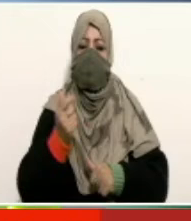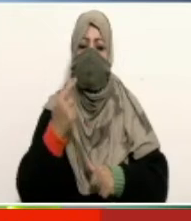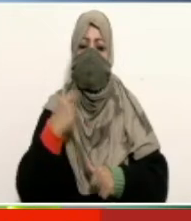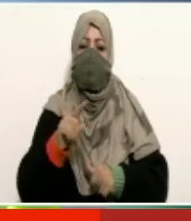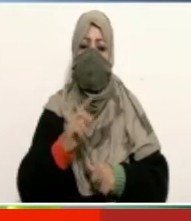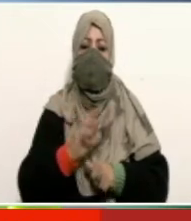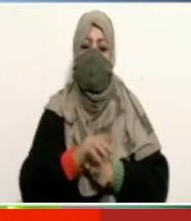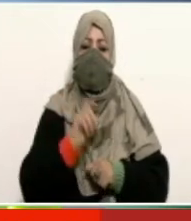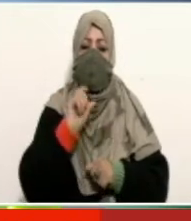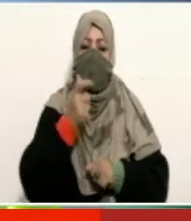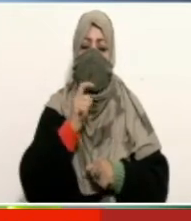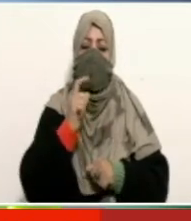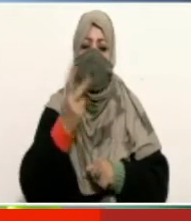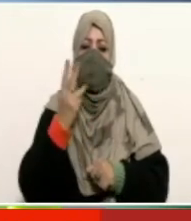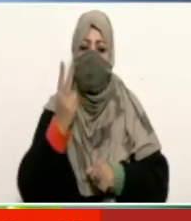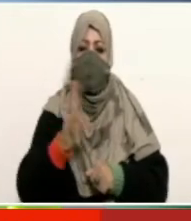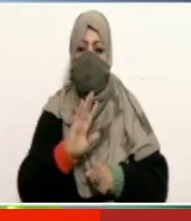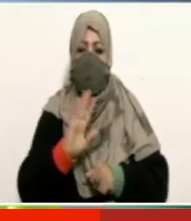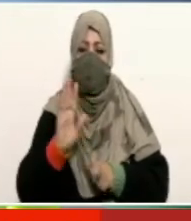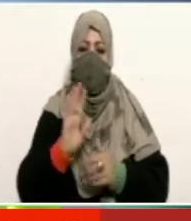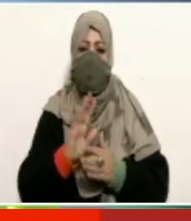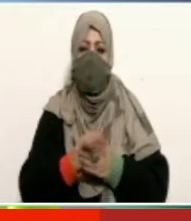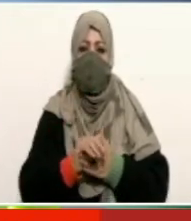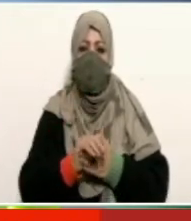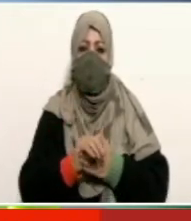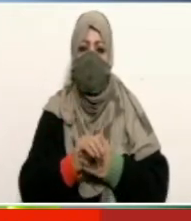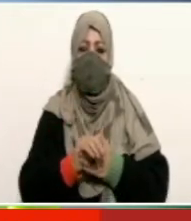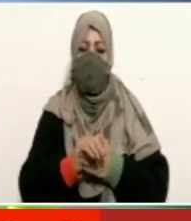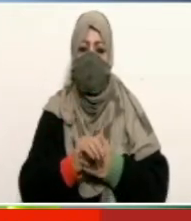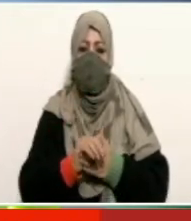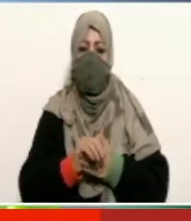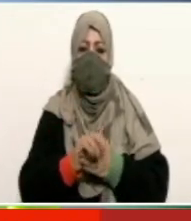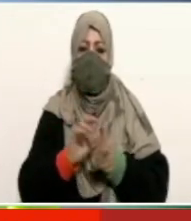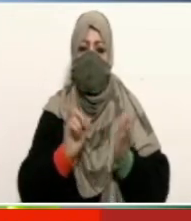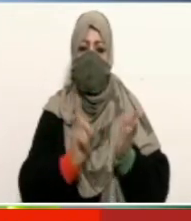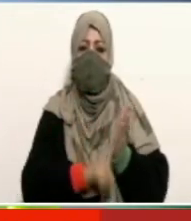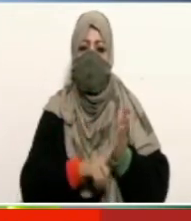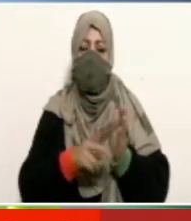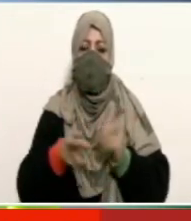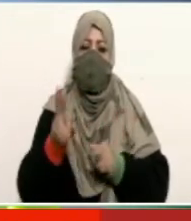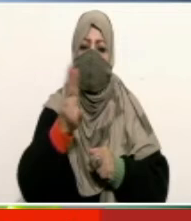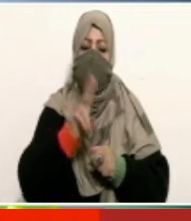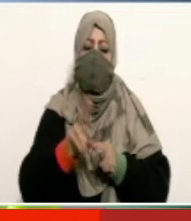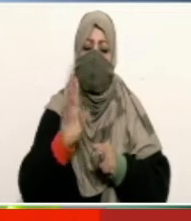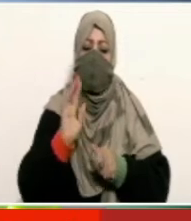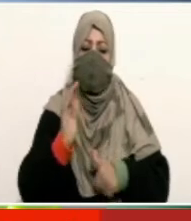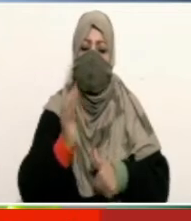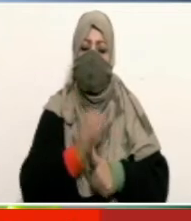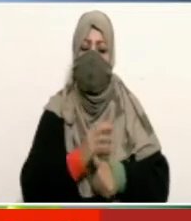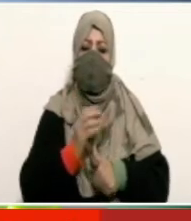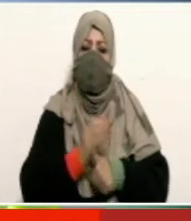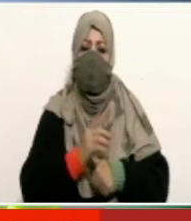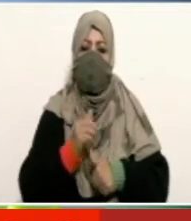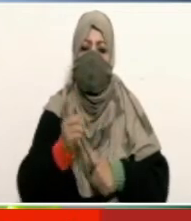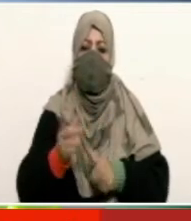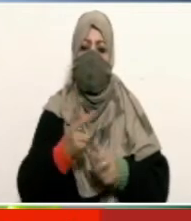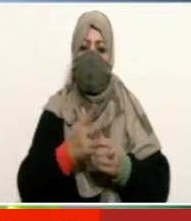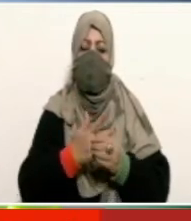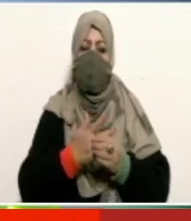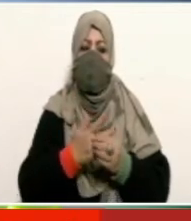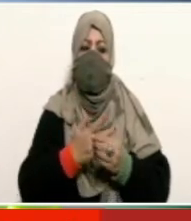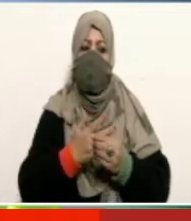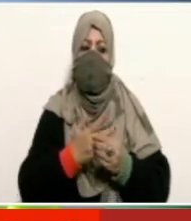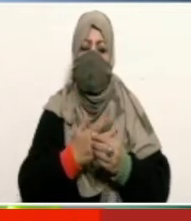باهي، شنو الحكي؟ ما فهمتش كيف، شنو الحكم فيها؟ يعني هي تعتبر زوجة. تعتبر زوجة ولكن يعني ما دخلش بها، يعني ما